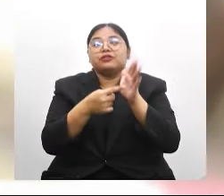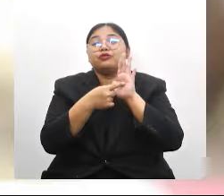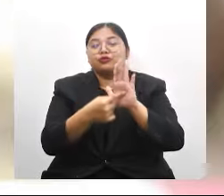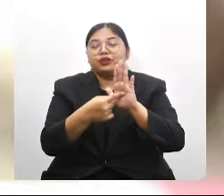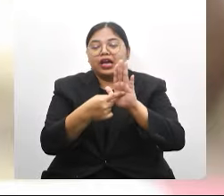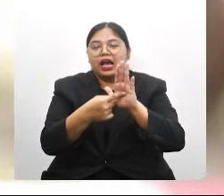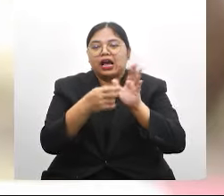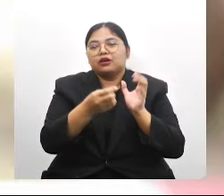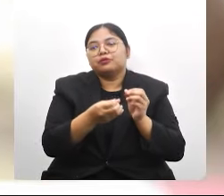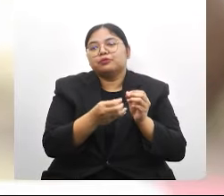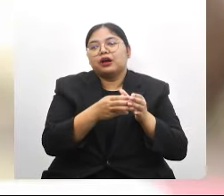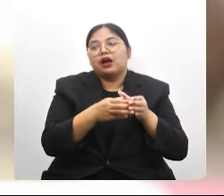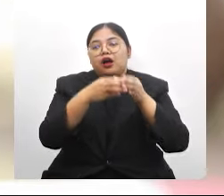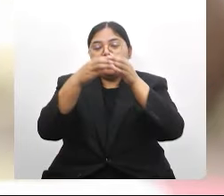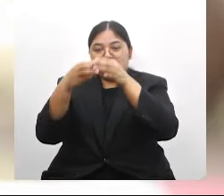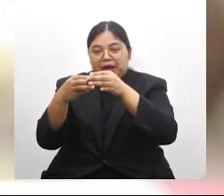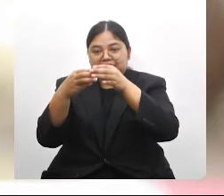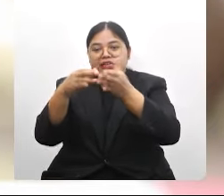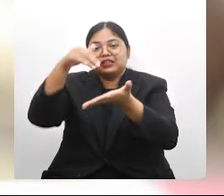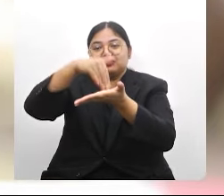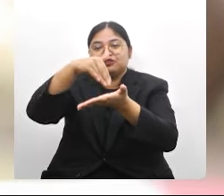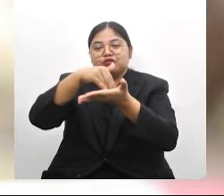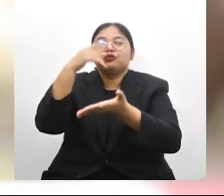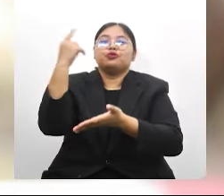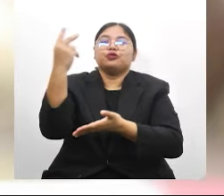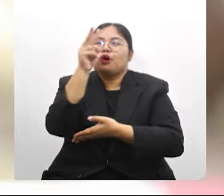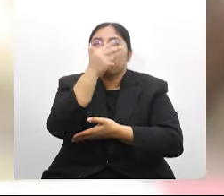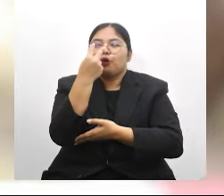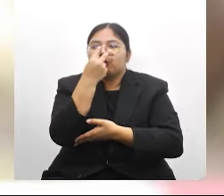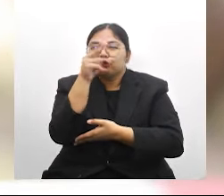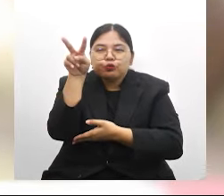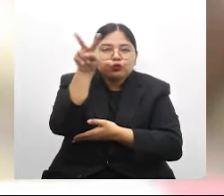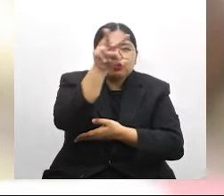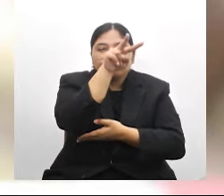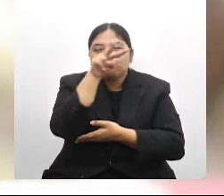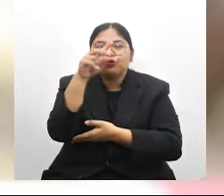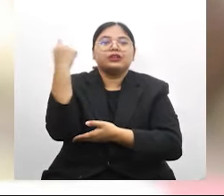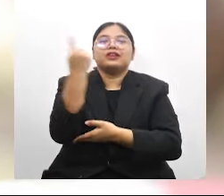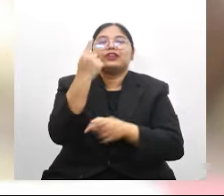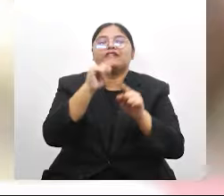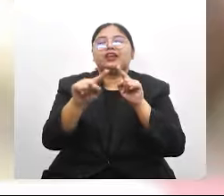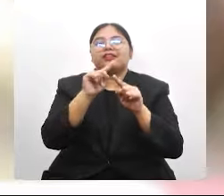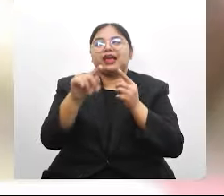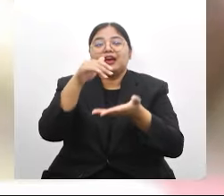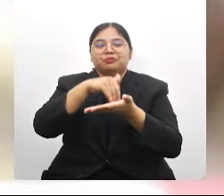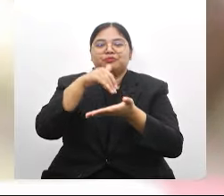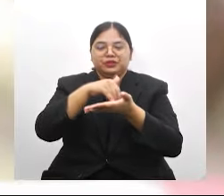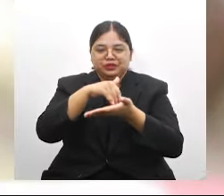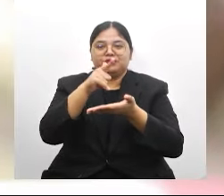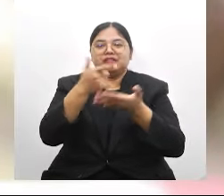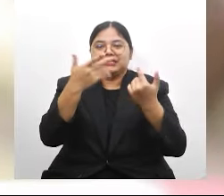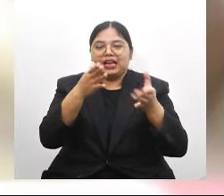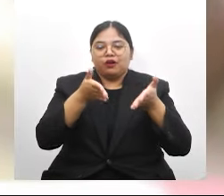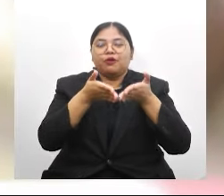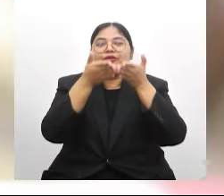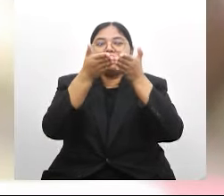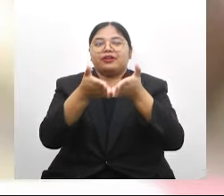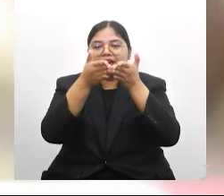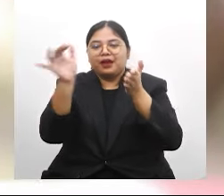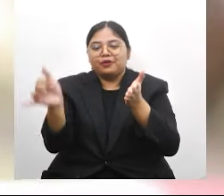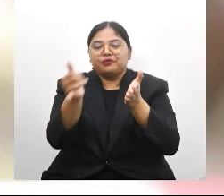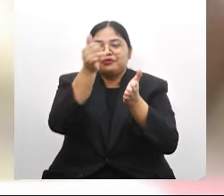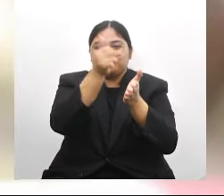ศาลาสมศาลาชมวิวของเขื่อนรัชประภาซึ่งเป็นศูนย์รวมของนักท่องเที่ยวต่างชาติก่อนที่จะลงเรือนะคะนักเรียนก็เ่อนักท่อง